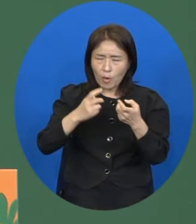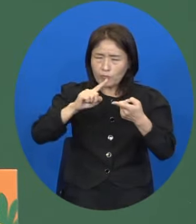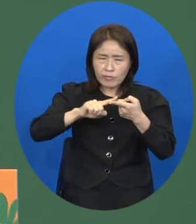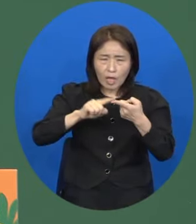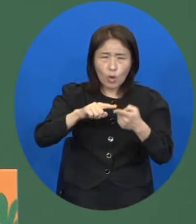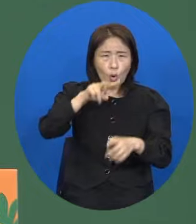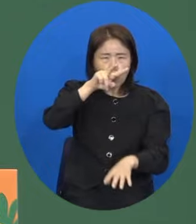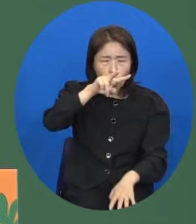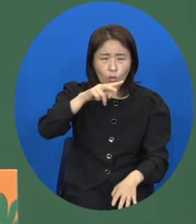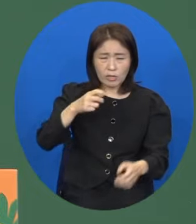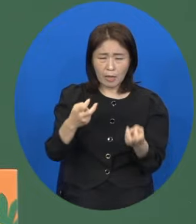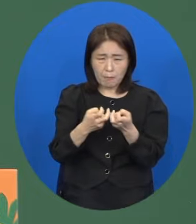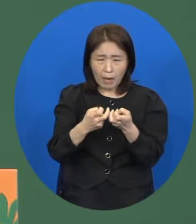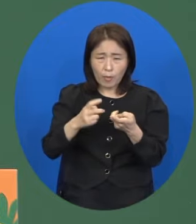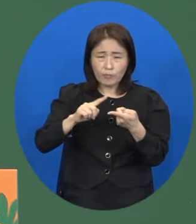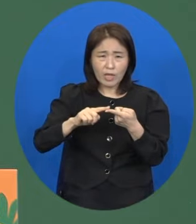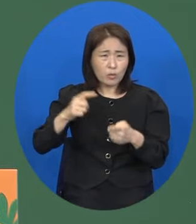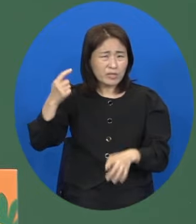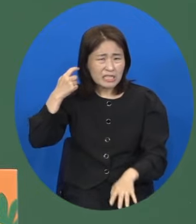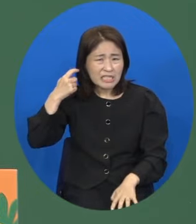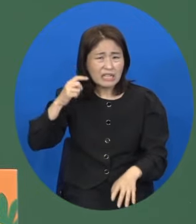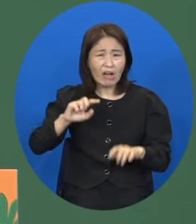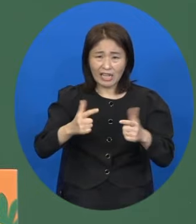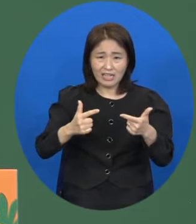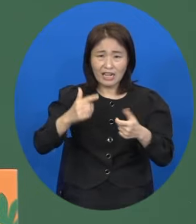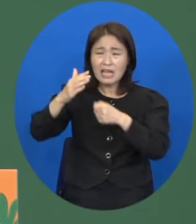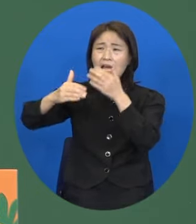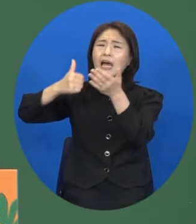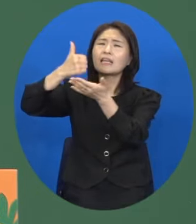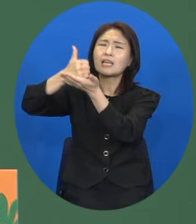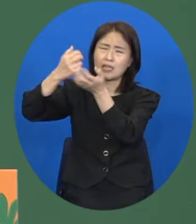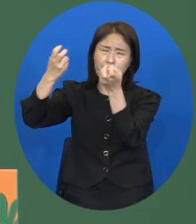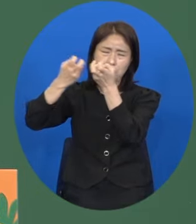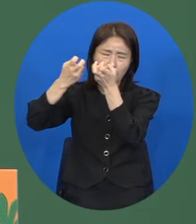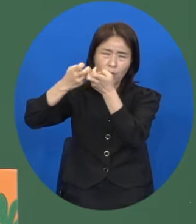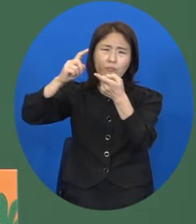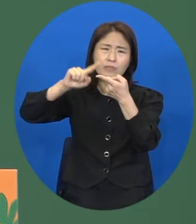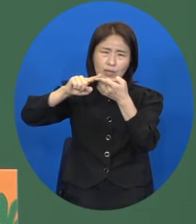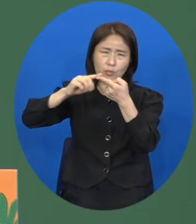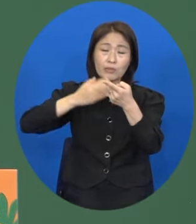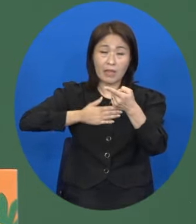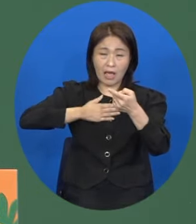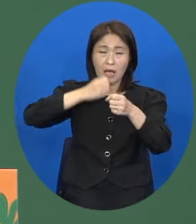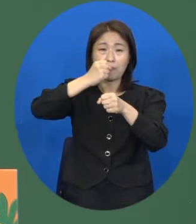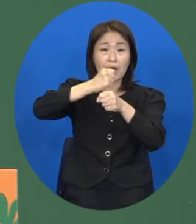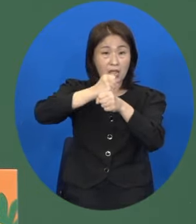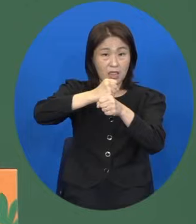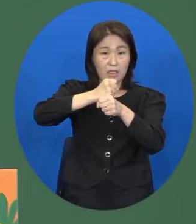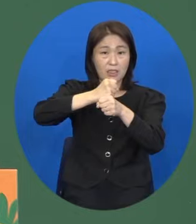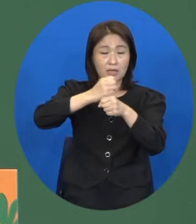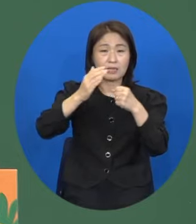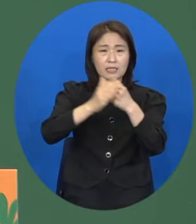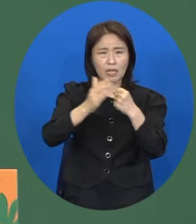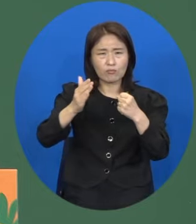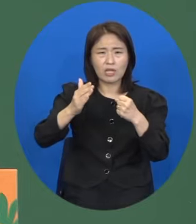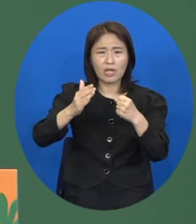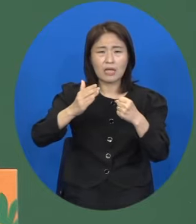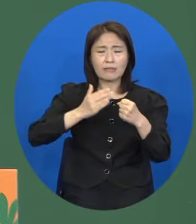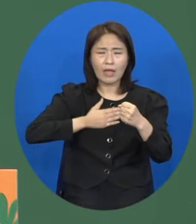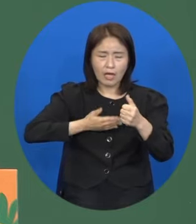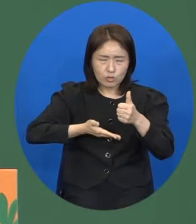하나님께서 보여주시고 우리 안에 하나님 형상대로 창조되었기 때문에